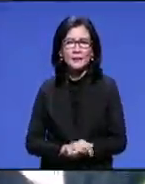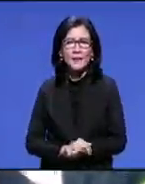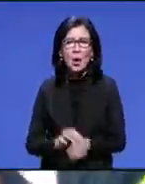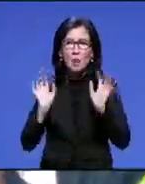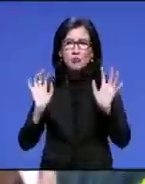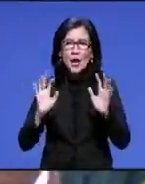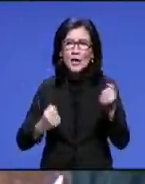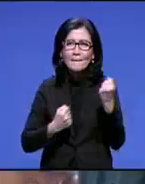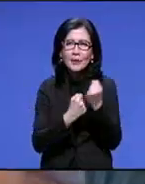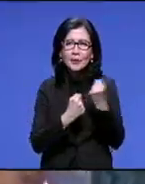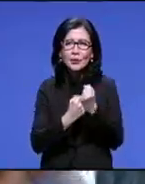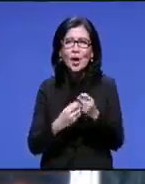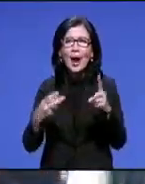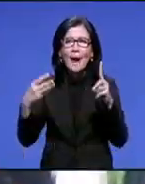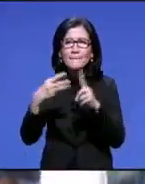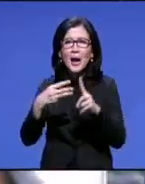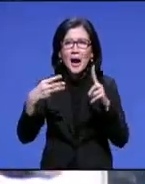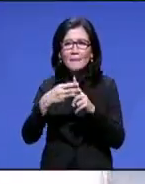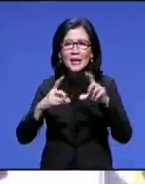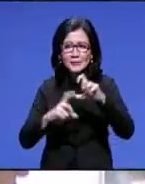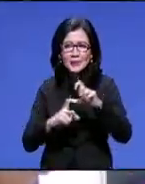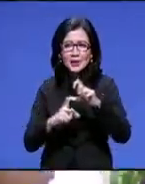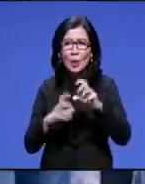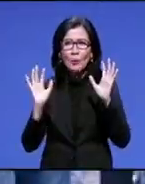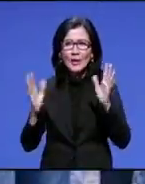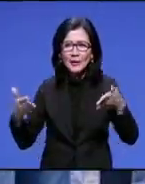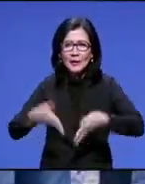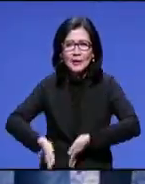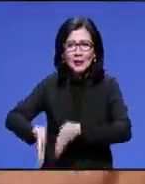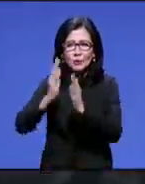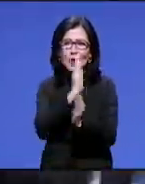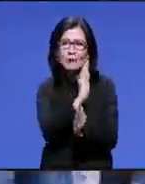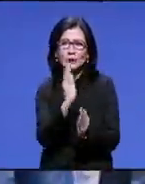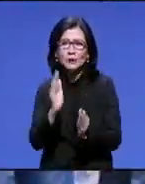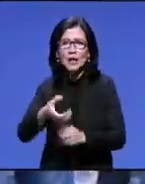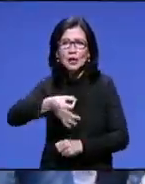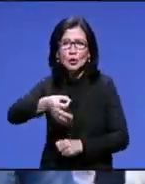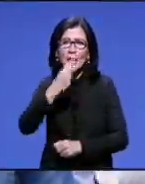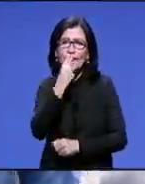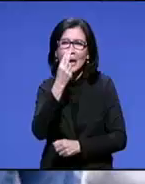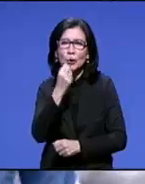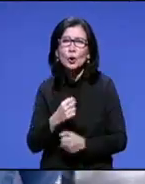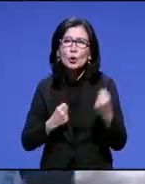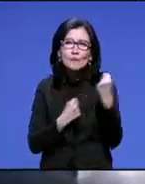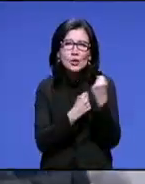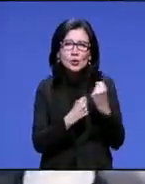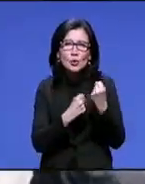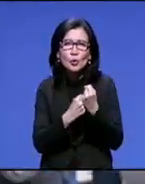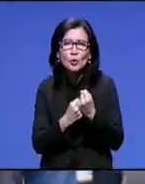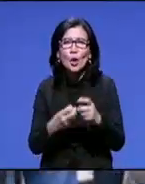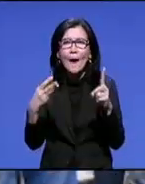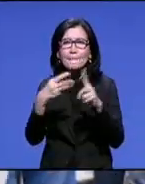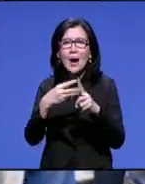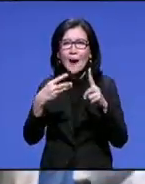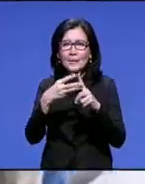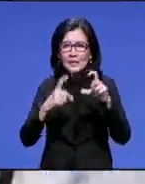Ratusan pendukung Bahar bin Smith memadati halaman gedung Perpustakaan dan Kearsipan Kota Bandung untuk memberikan dukungan pada Bahar bin